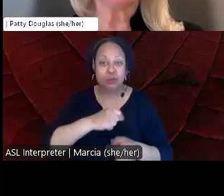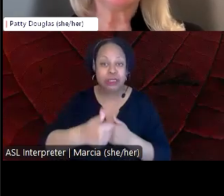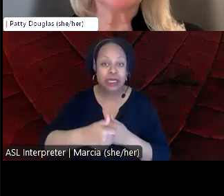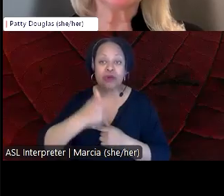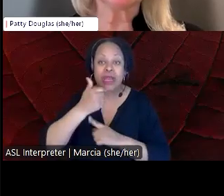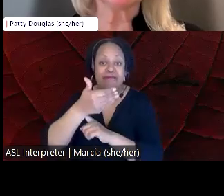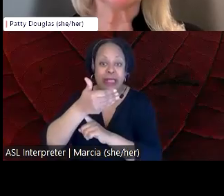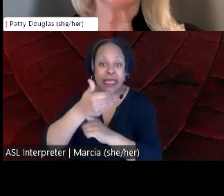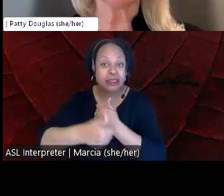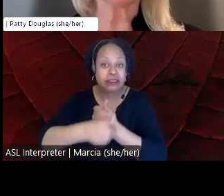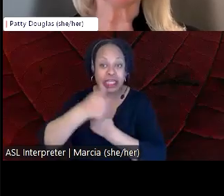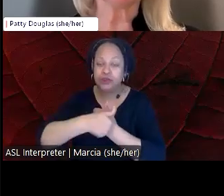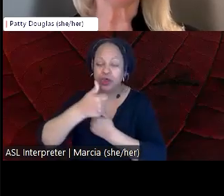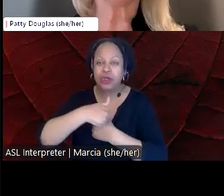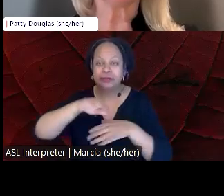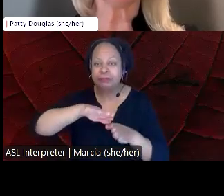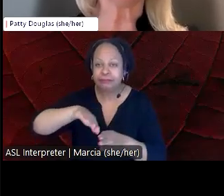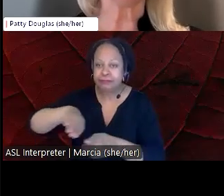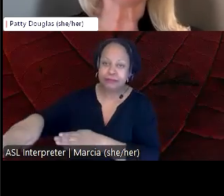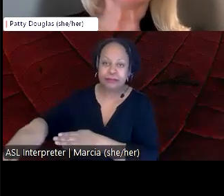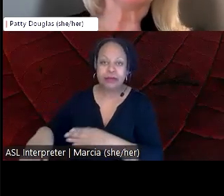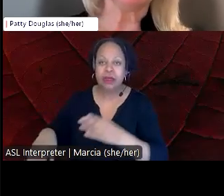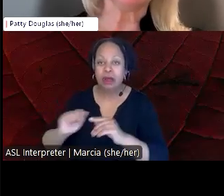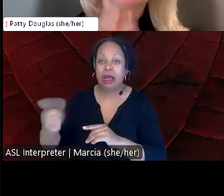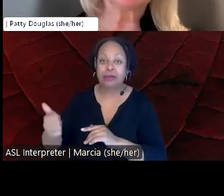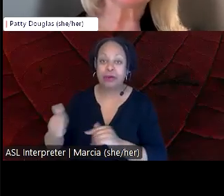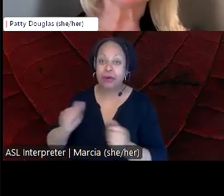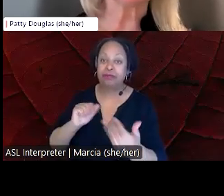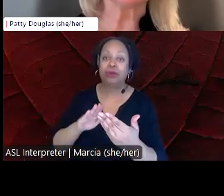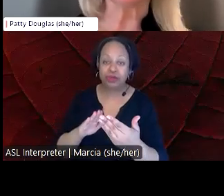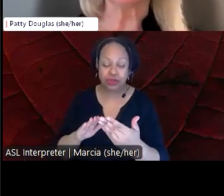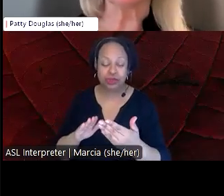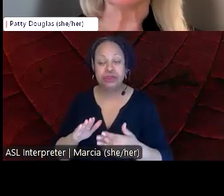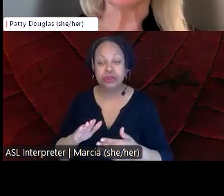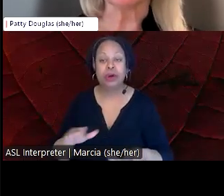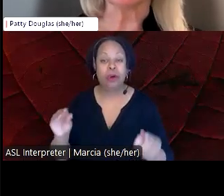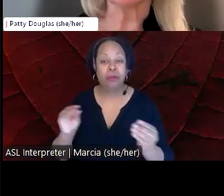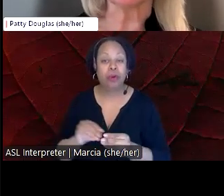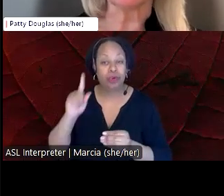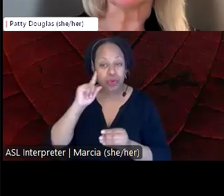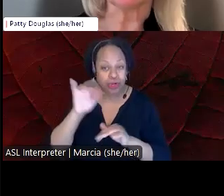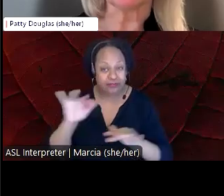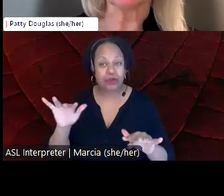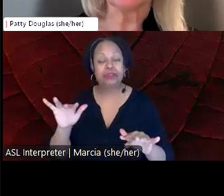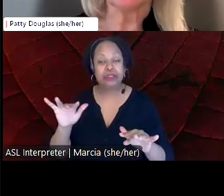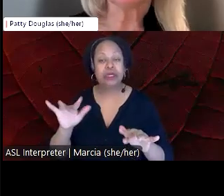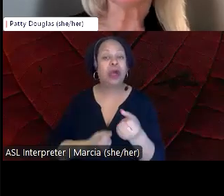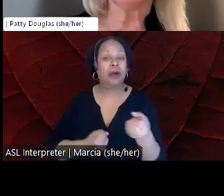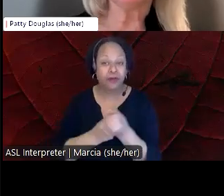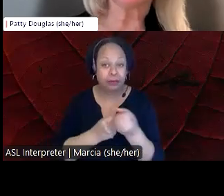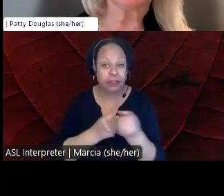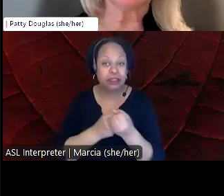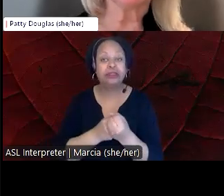étant un signe dangereux et pour en arriver à l'autre côté, qui est vraiment